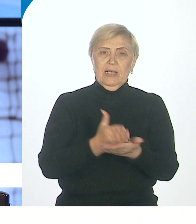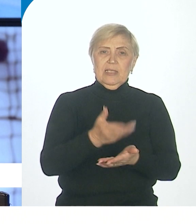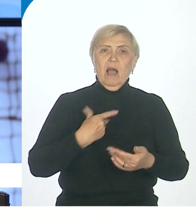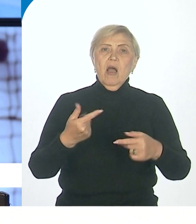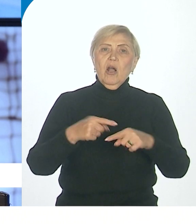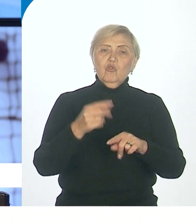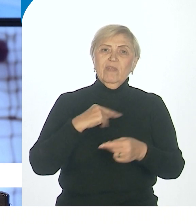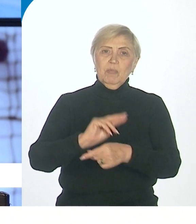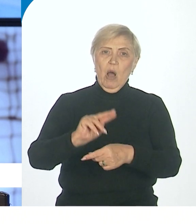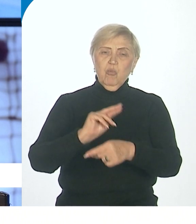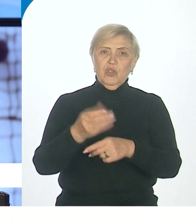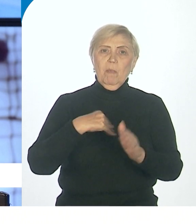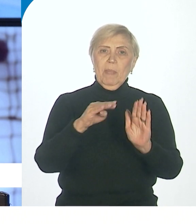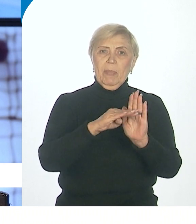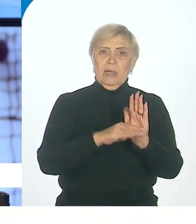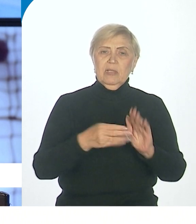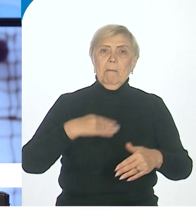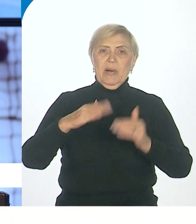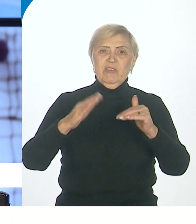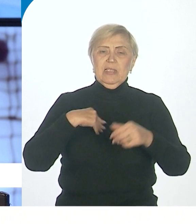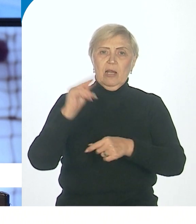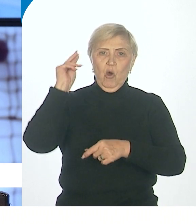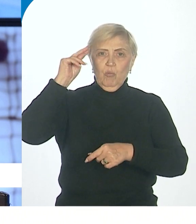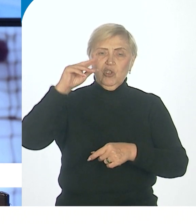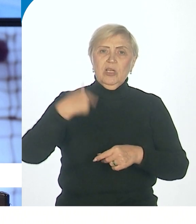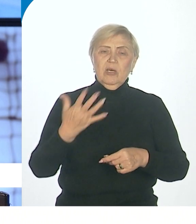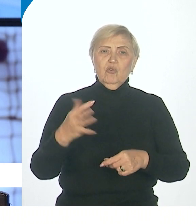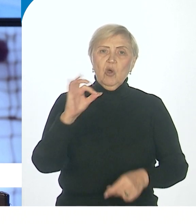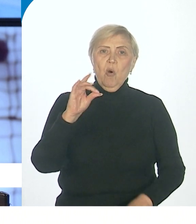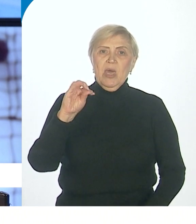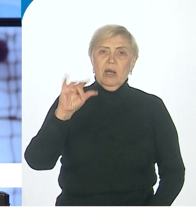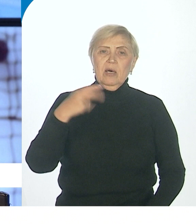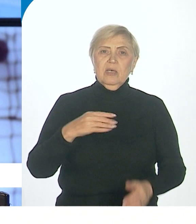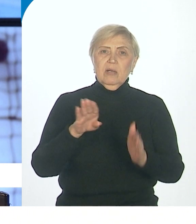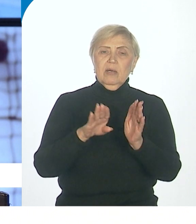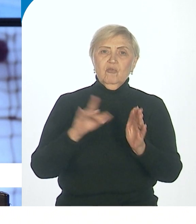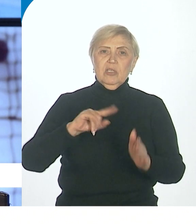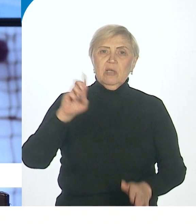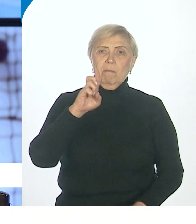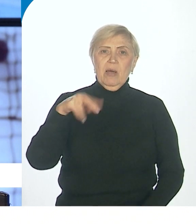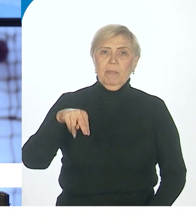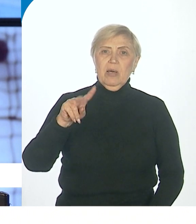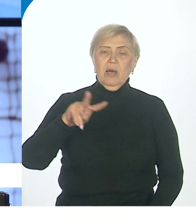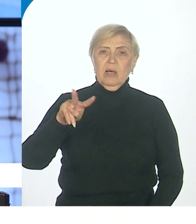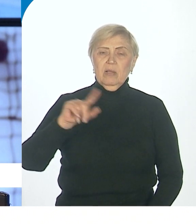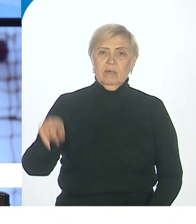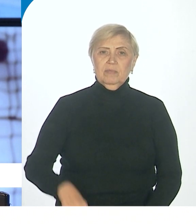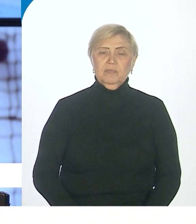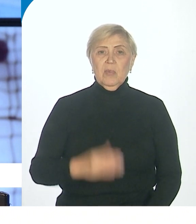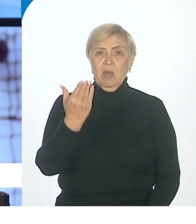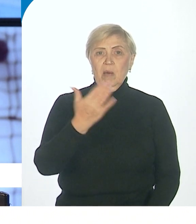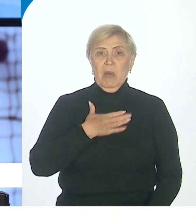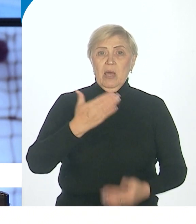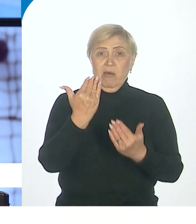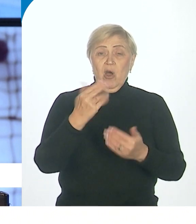мы обучим по программе профессионального обучения оператор беспилотных летательных аппаратов. Мы его обучим, и он